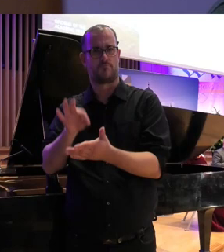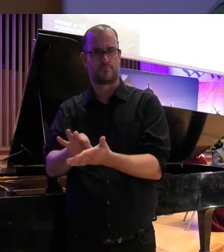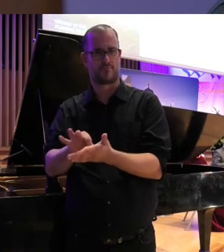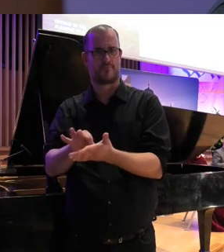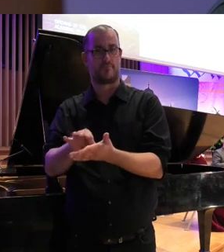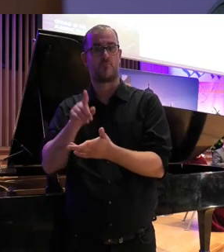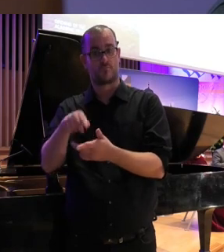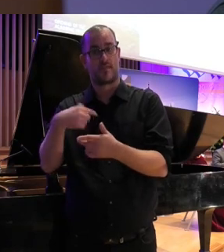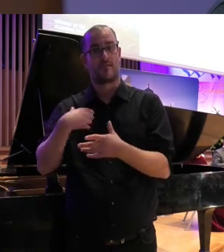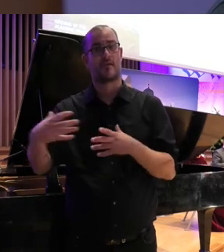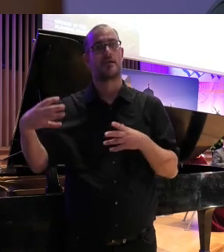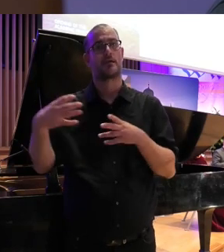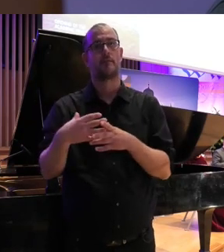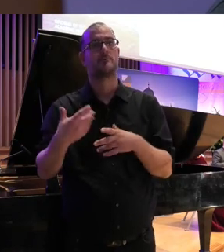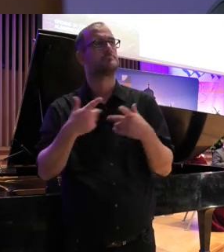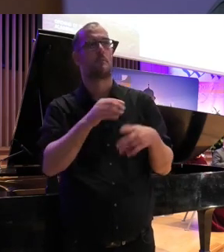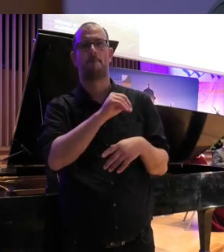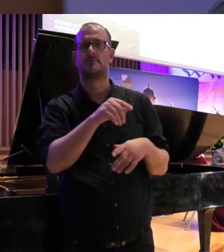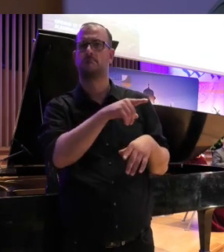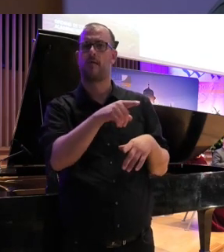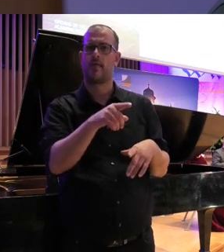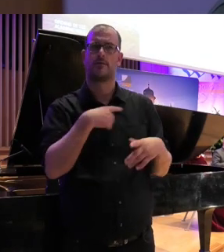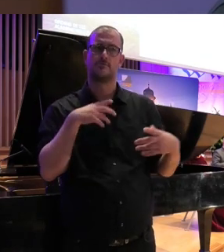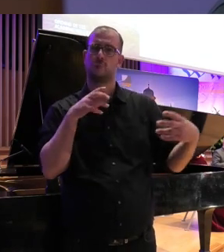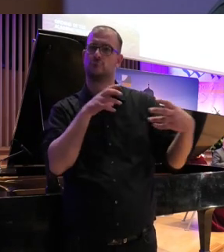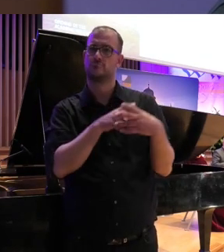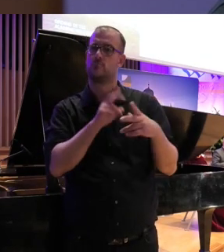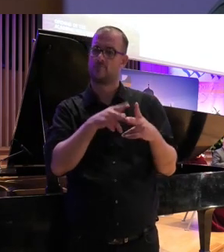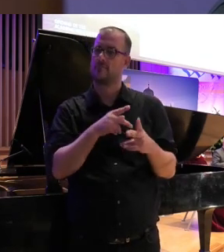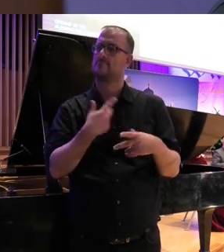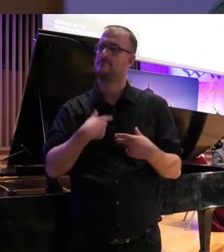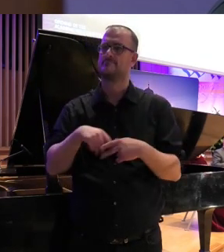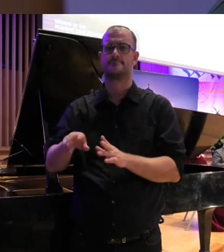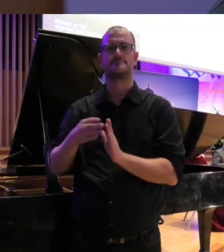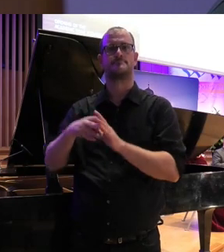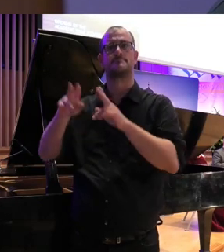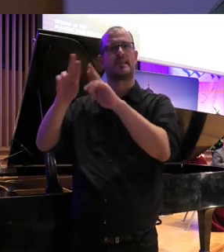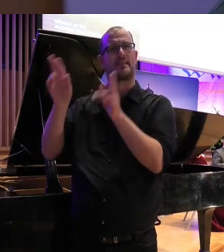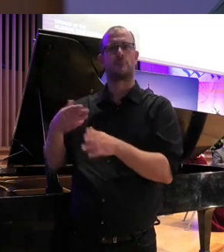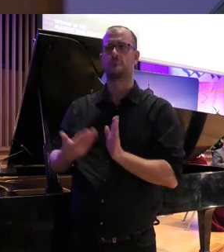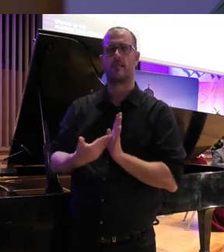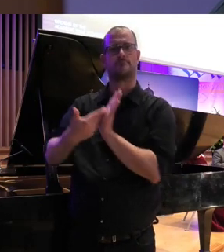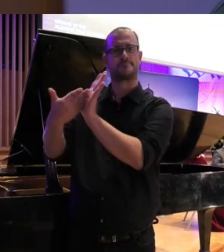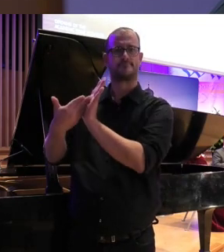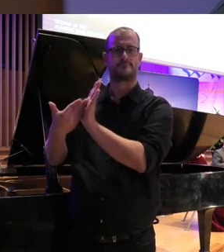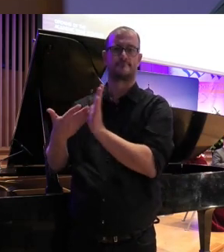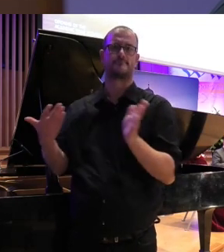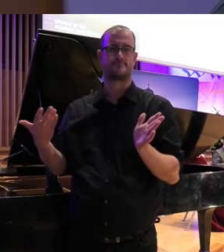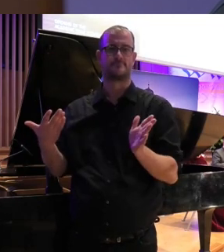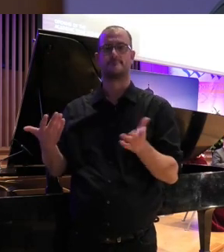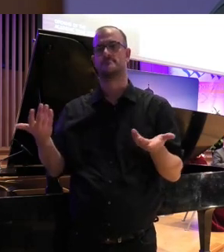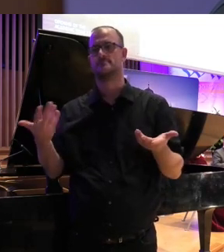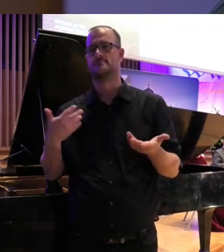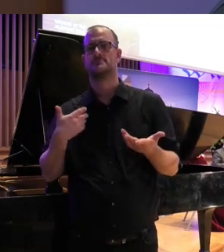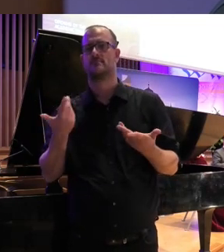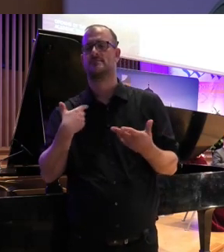das gemeinsam auch mit Max Planck und anderen versuchen, dann zu der internationalen Sichtbarkeit zu kommen, die man braucht. Also das Cyber Valley wäre